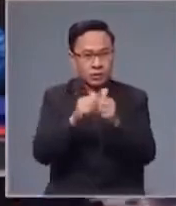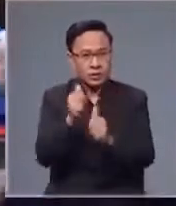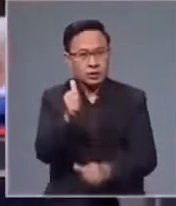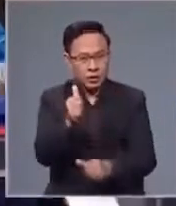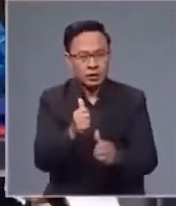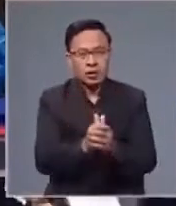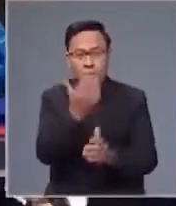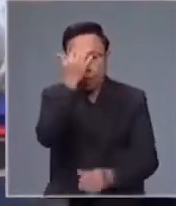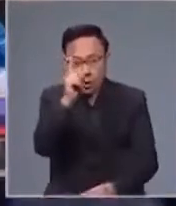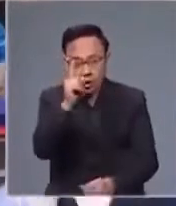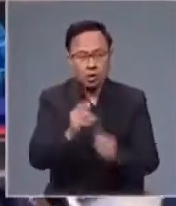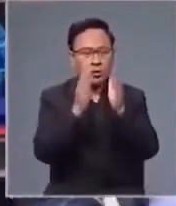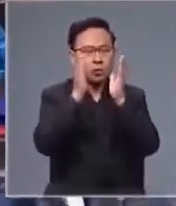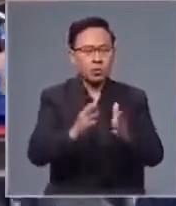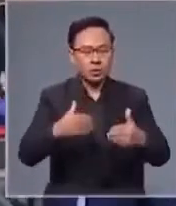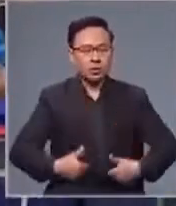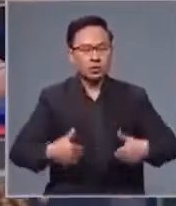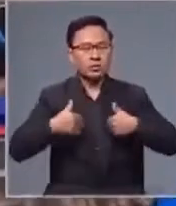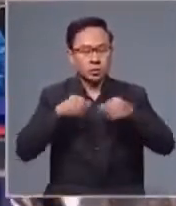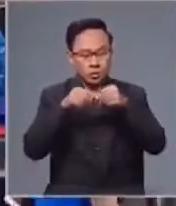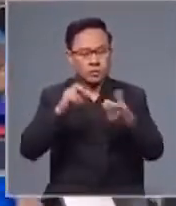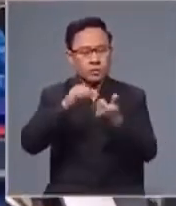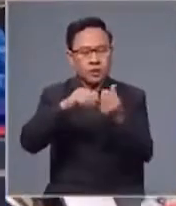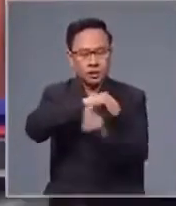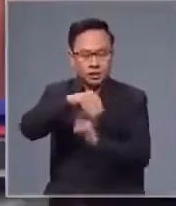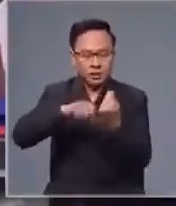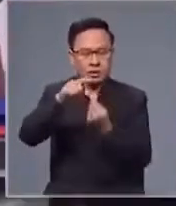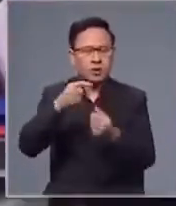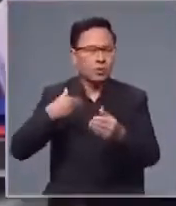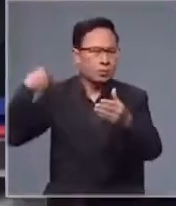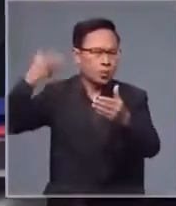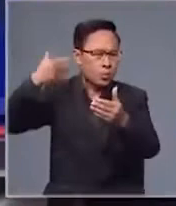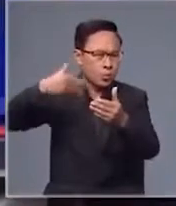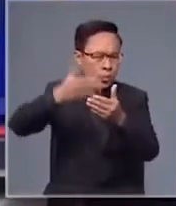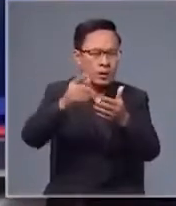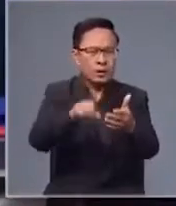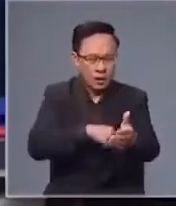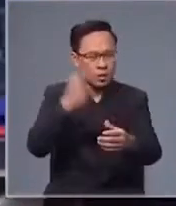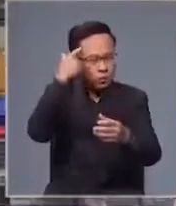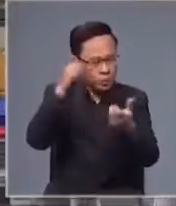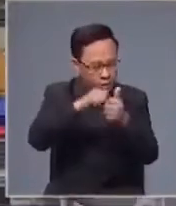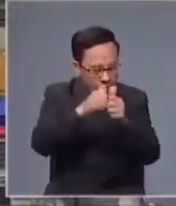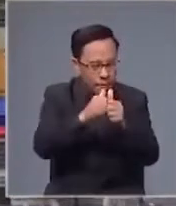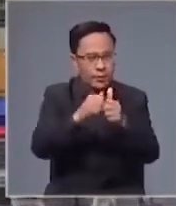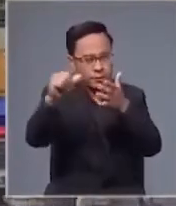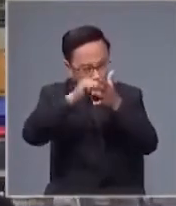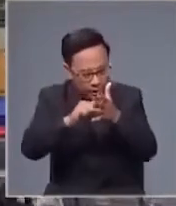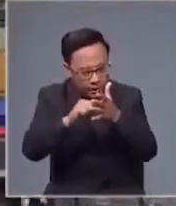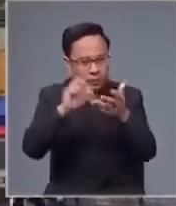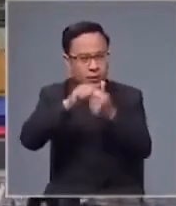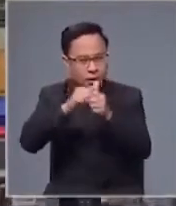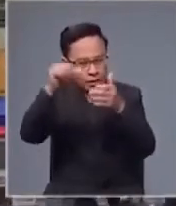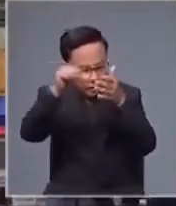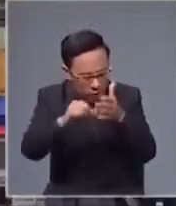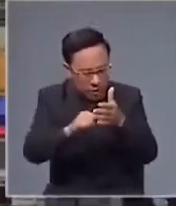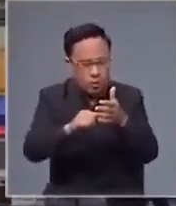พราะมนุษย์ได้ใช้ชีวิตอยู่กับปัญหาเศรษฐกิจแต่ได้เรียนรู้ที่จะแก้ไขปัญหาดังกล่าวนี้มาอย่างต่อเนื่องตล